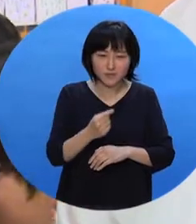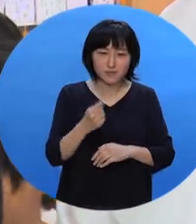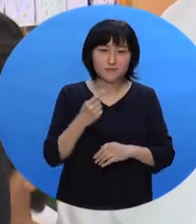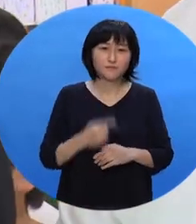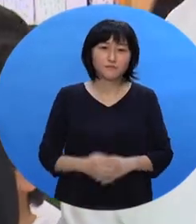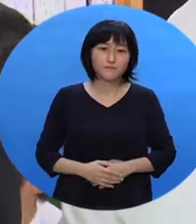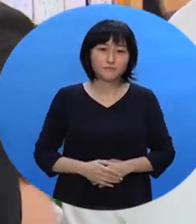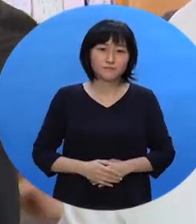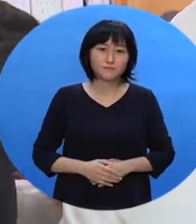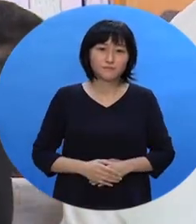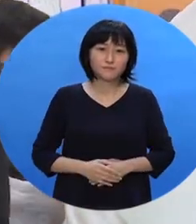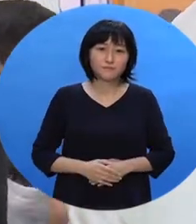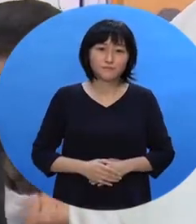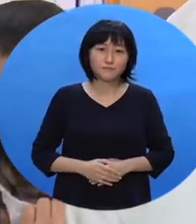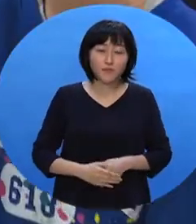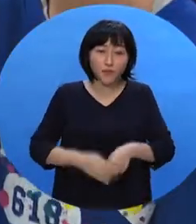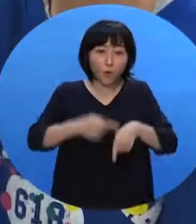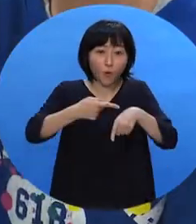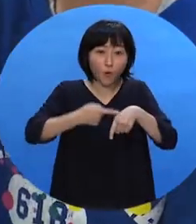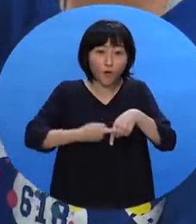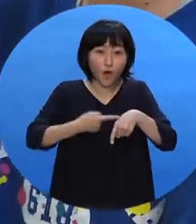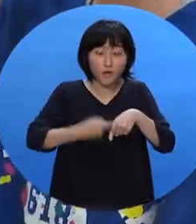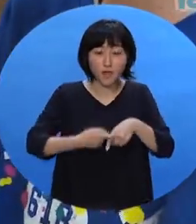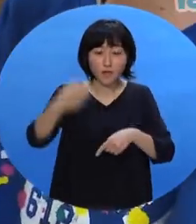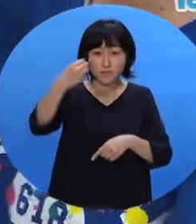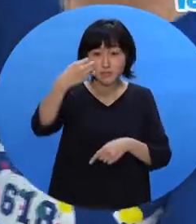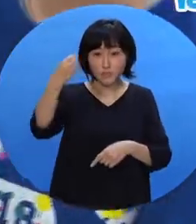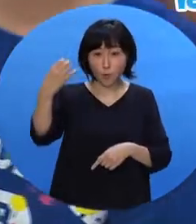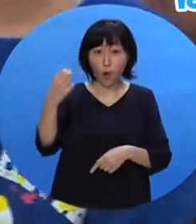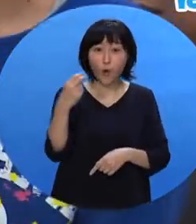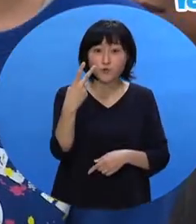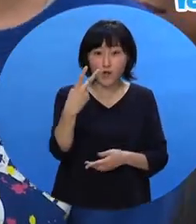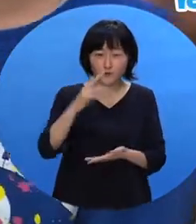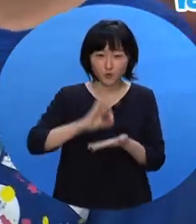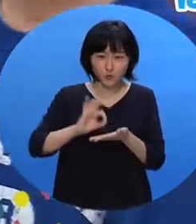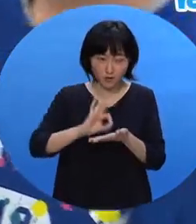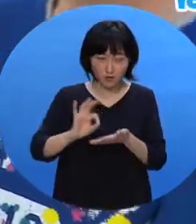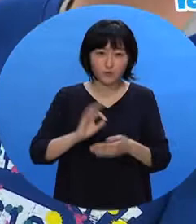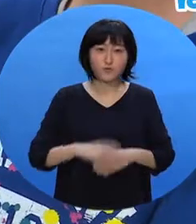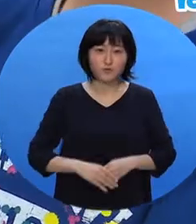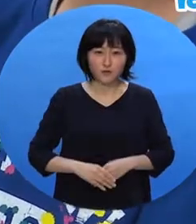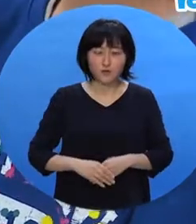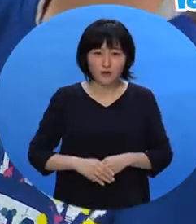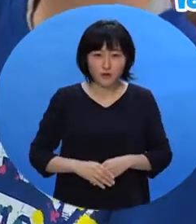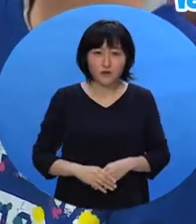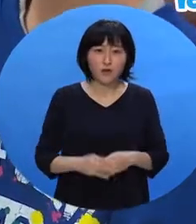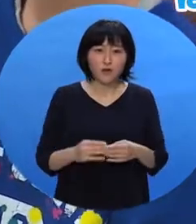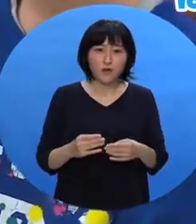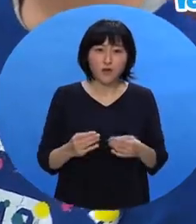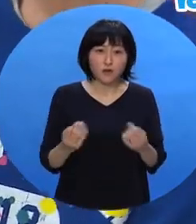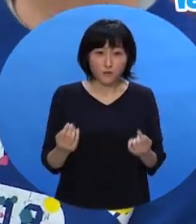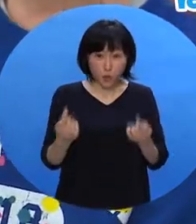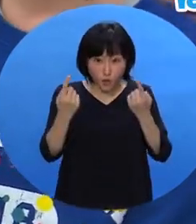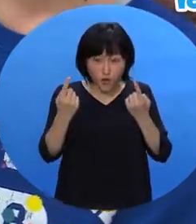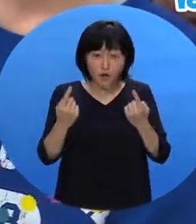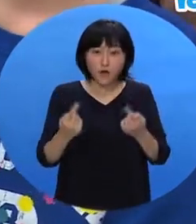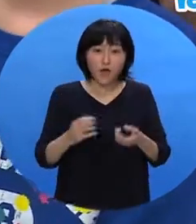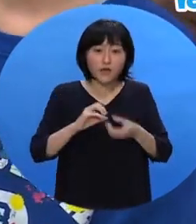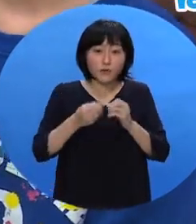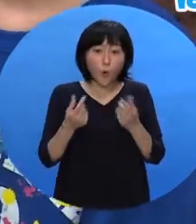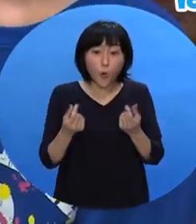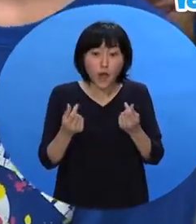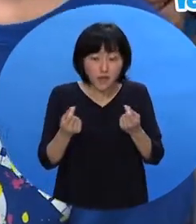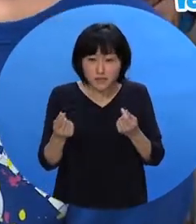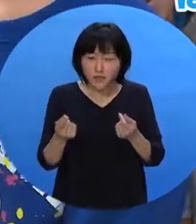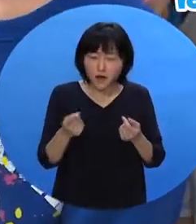かったなと思っています。 はい、いいですね。 交差点の信号は2つ使うからなんか同時になんか